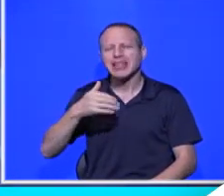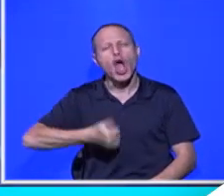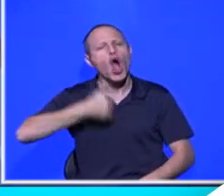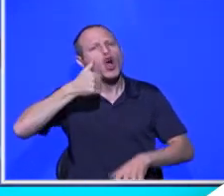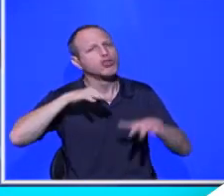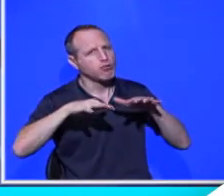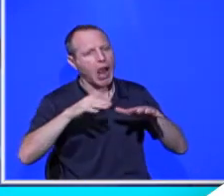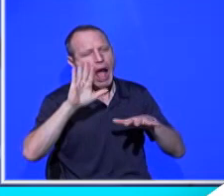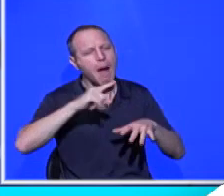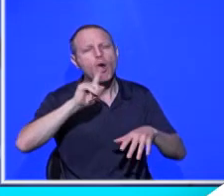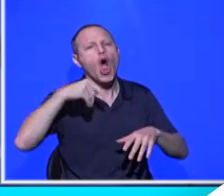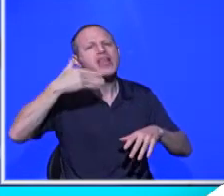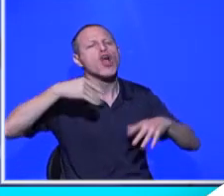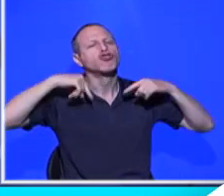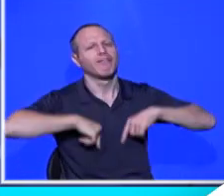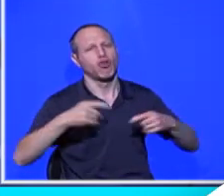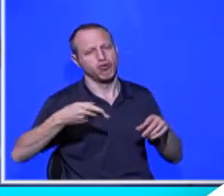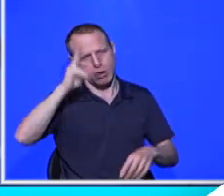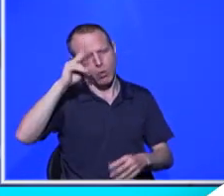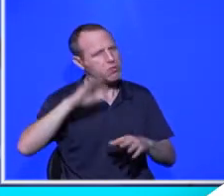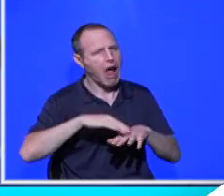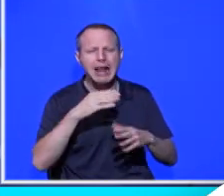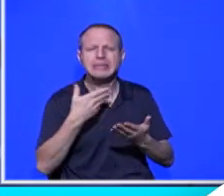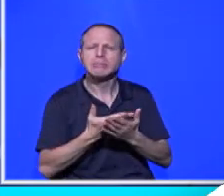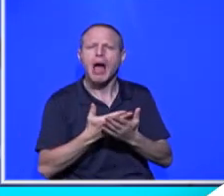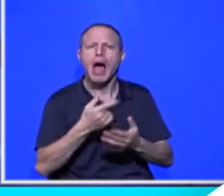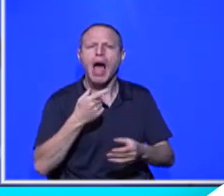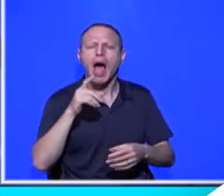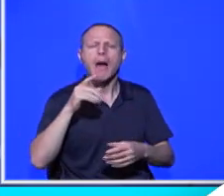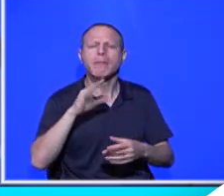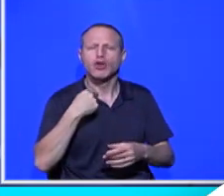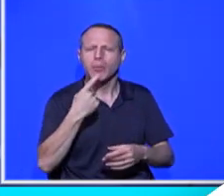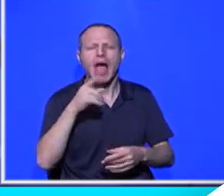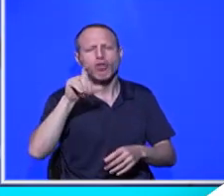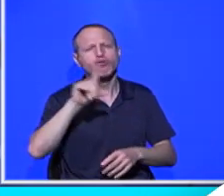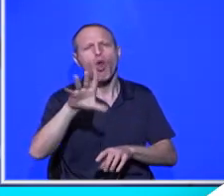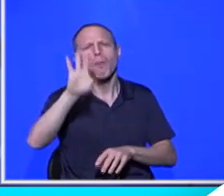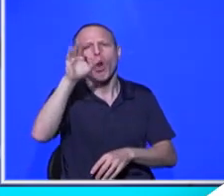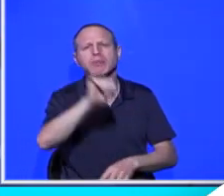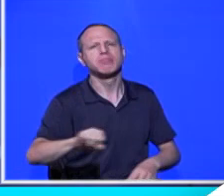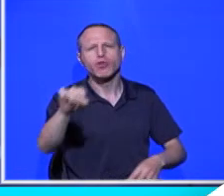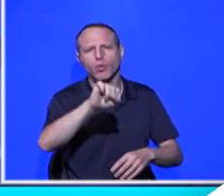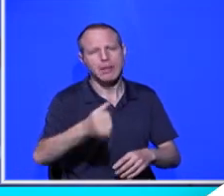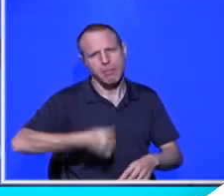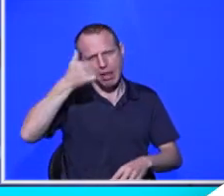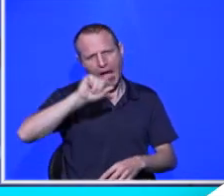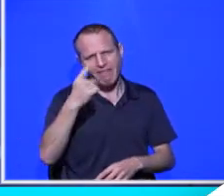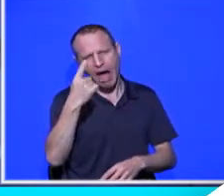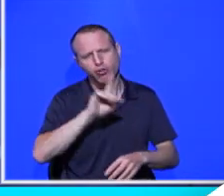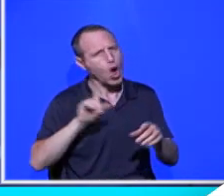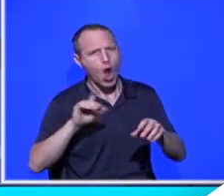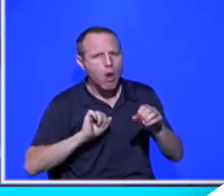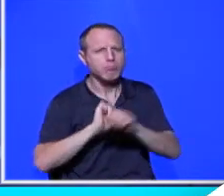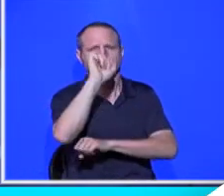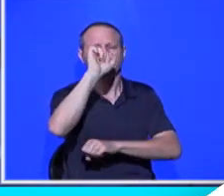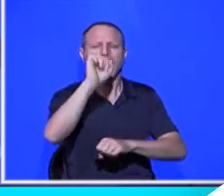ראש הליכוד. ועל סמך מה אני אומר את זה? כי אנשים לא בוחרים סמרטוטים למנהיגים. אף אחד מהם לא קורא תיגר על המנהיג, ורק מי שקורא